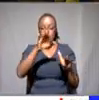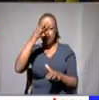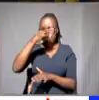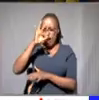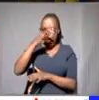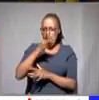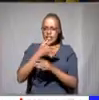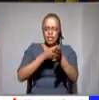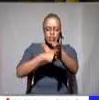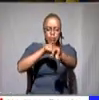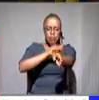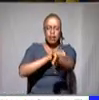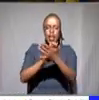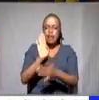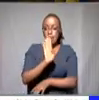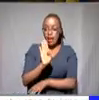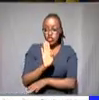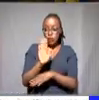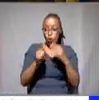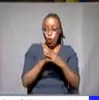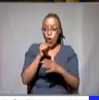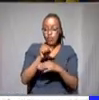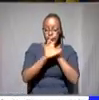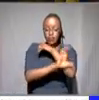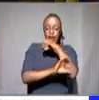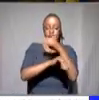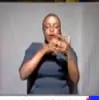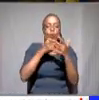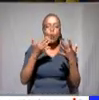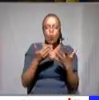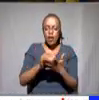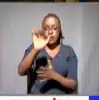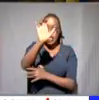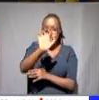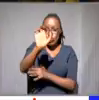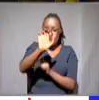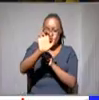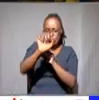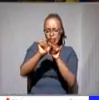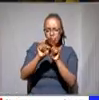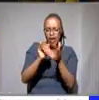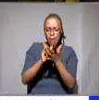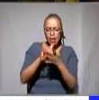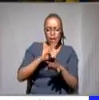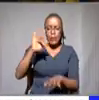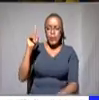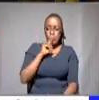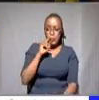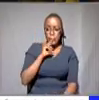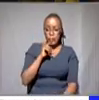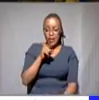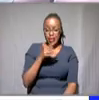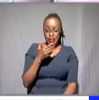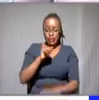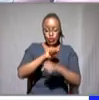Spain, kama na ginya frori wa Belgium, mafrori maya mari dhini wa getarukia Europe, ni magomiro na gekiro kinene. Ni homeno